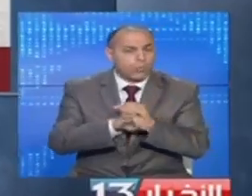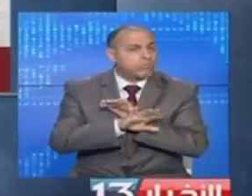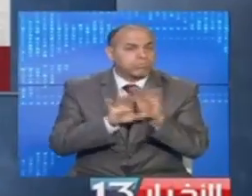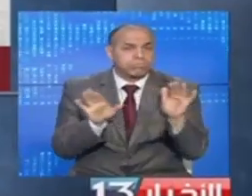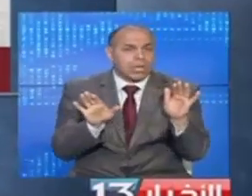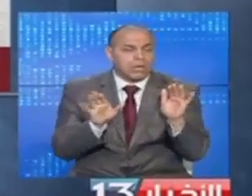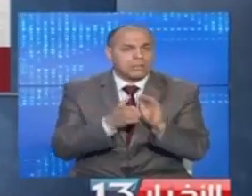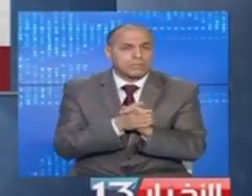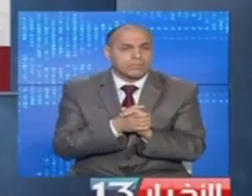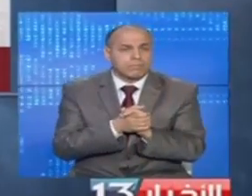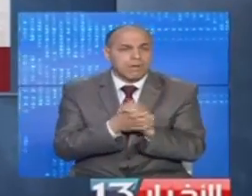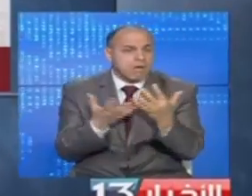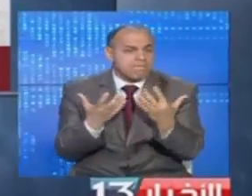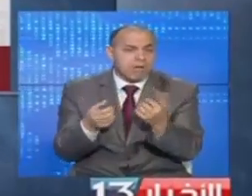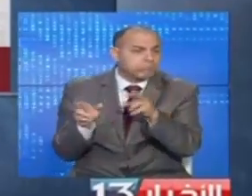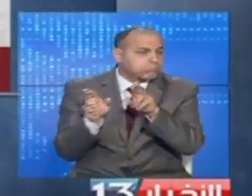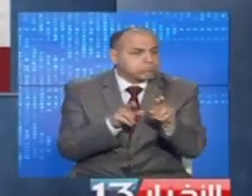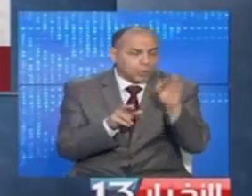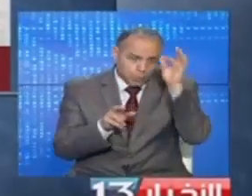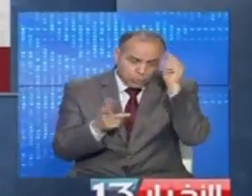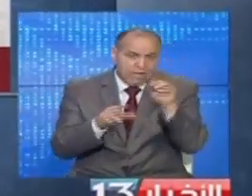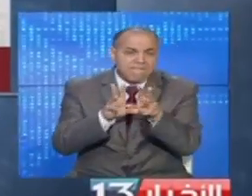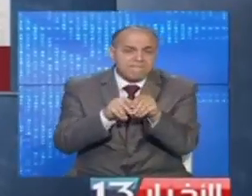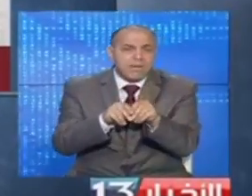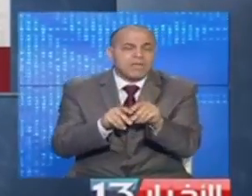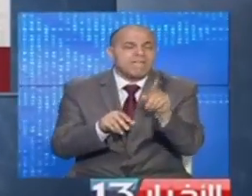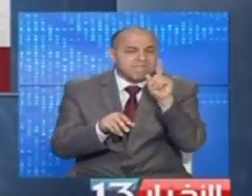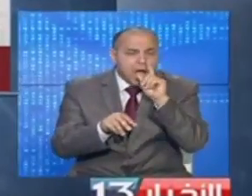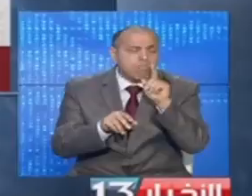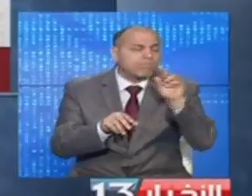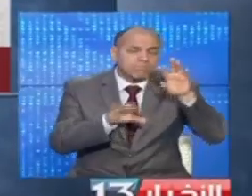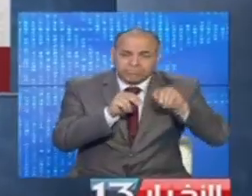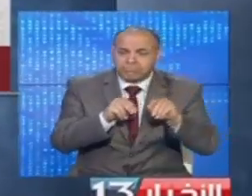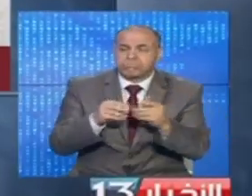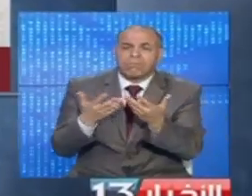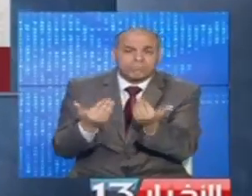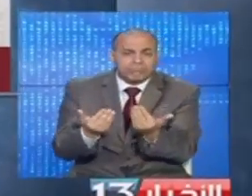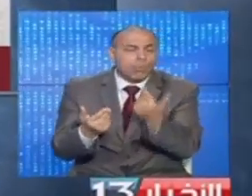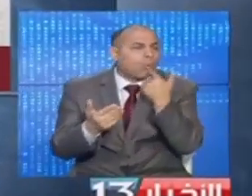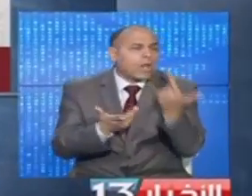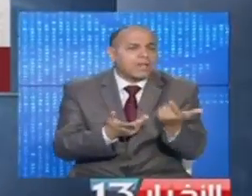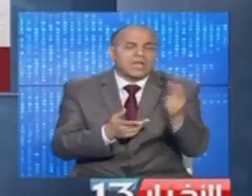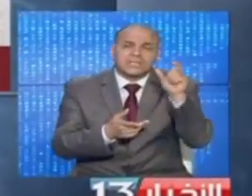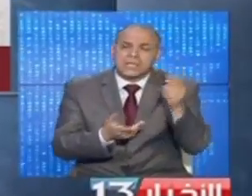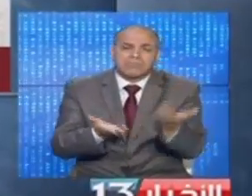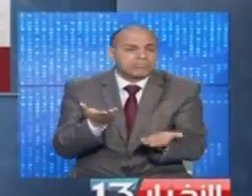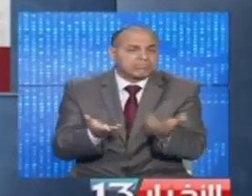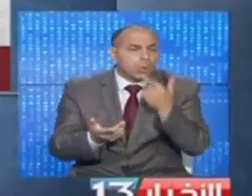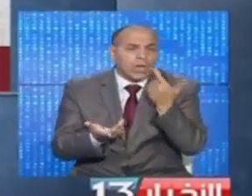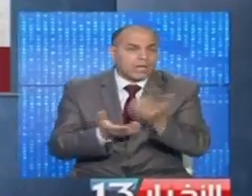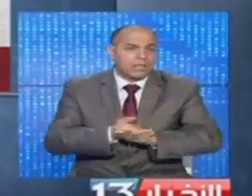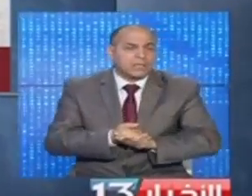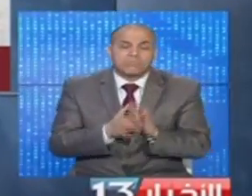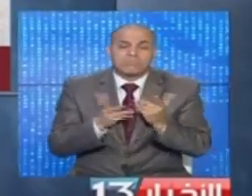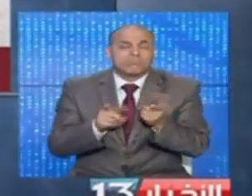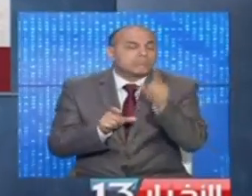يعني محتاجين للعودة، عائلات نصفها في تونس ونصفها الآخر في إيطاليا لا يعرفون